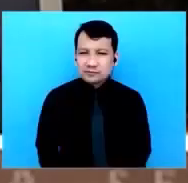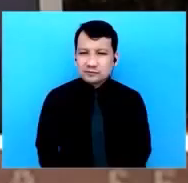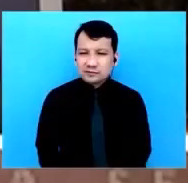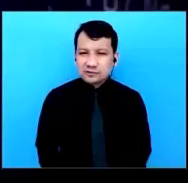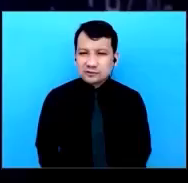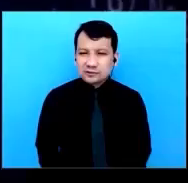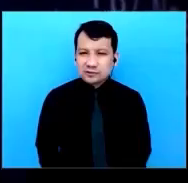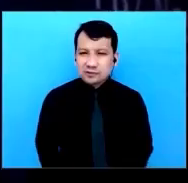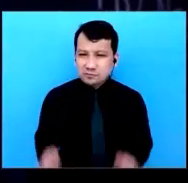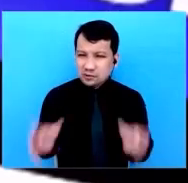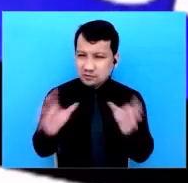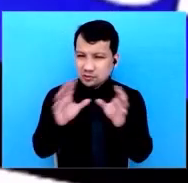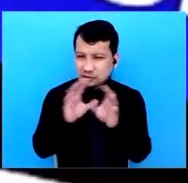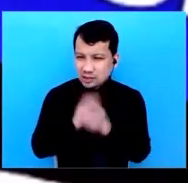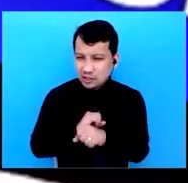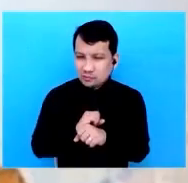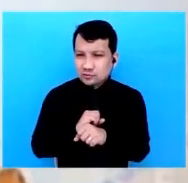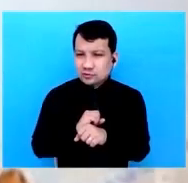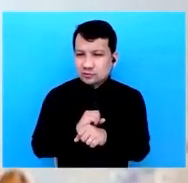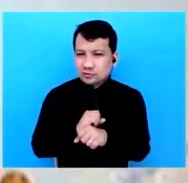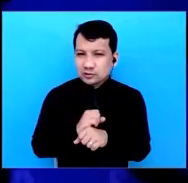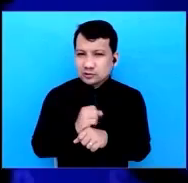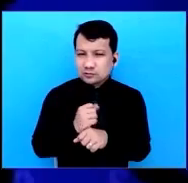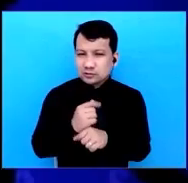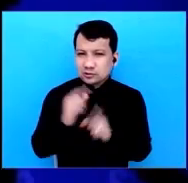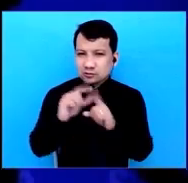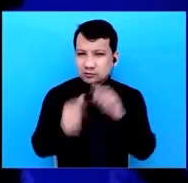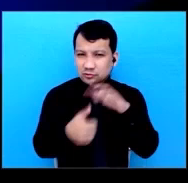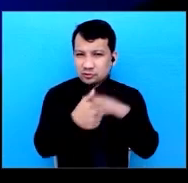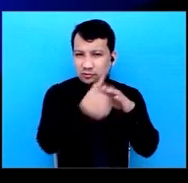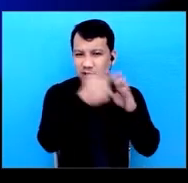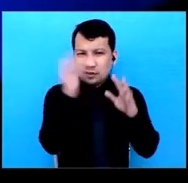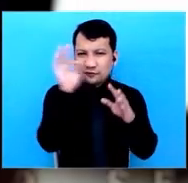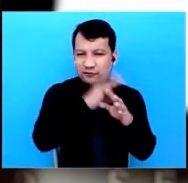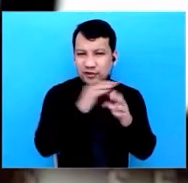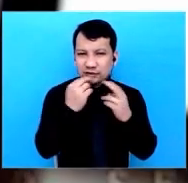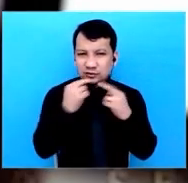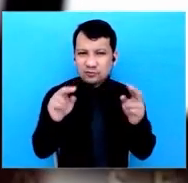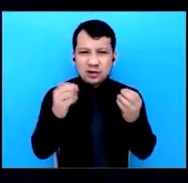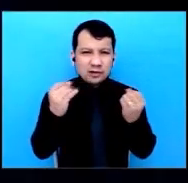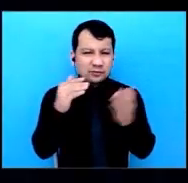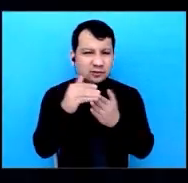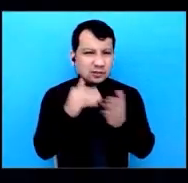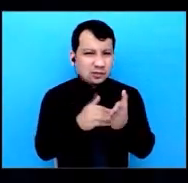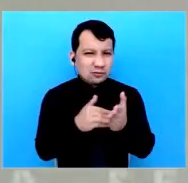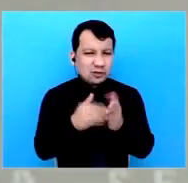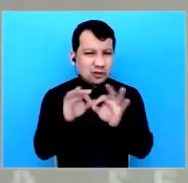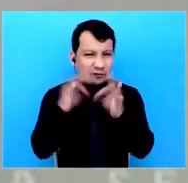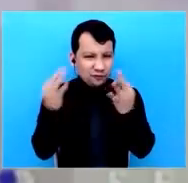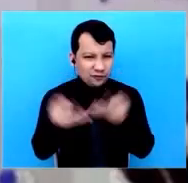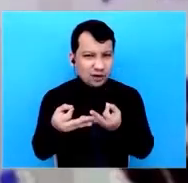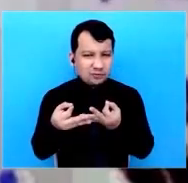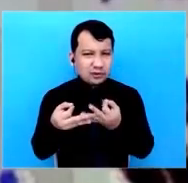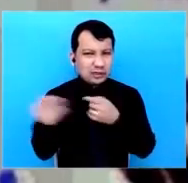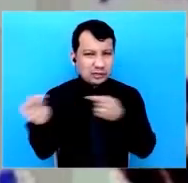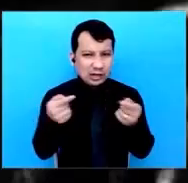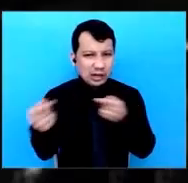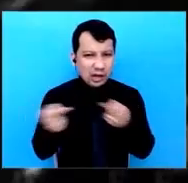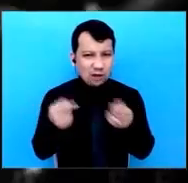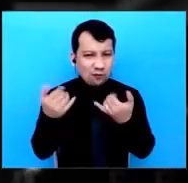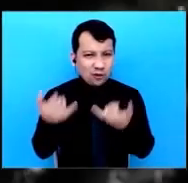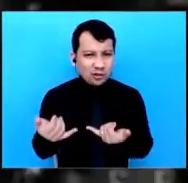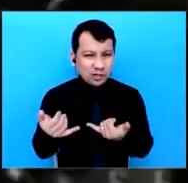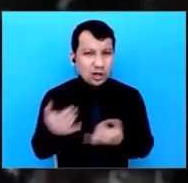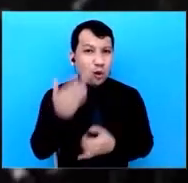Matapos ang 17 years, paglipa na ng mga peking balita at milyong-milyong magkakamag-anak na nag-aaway-away ngayon dahil